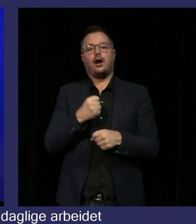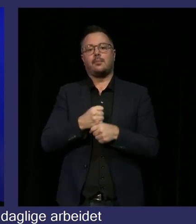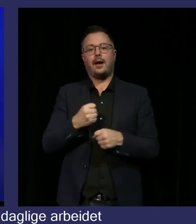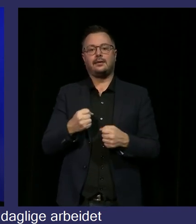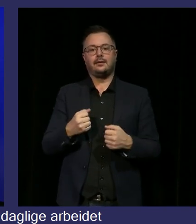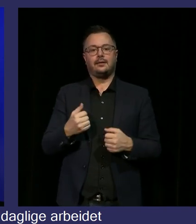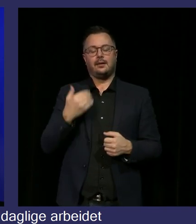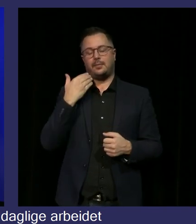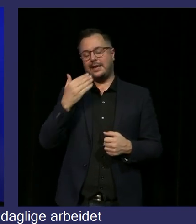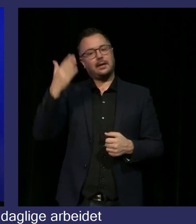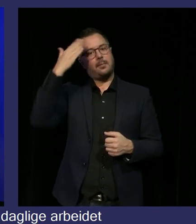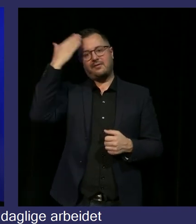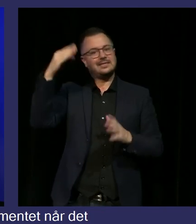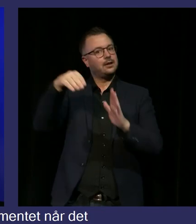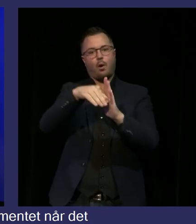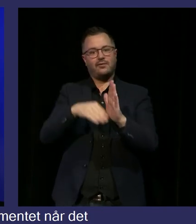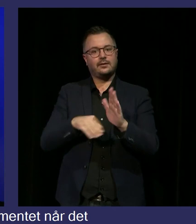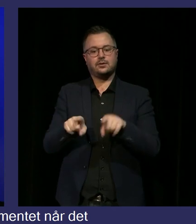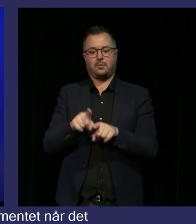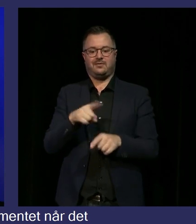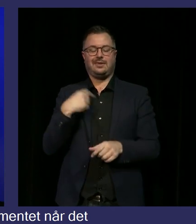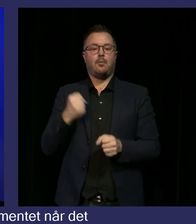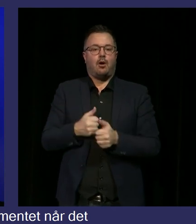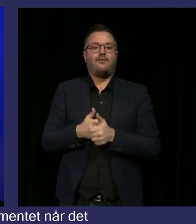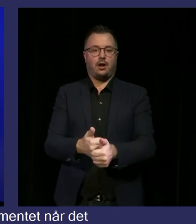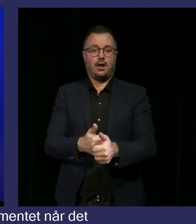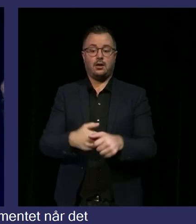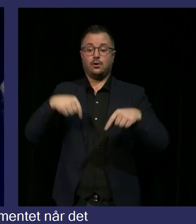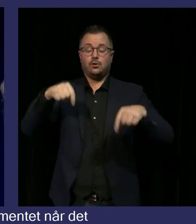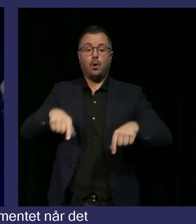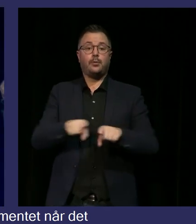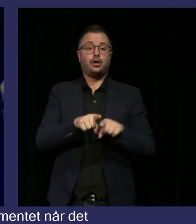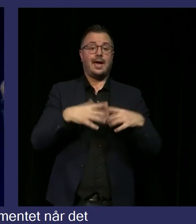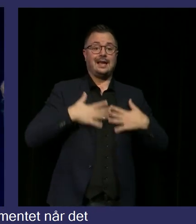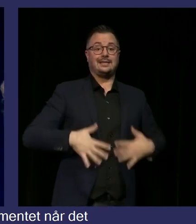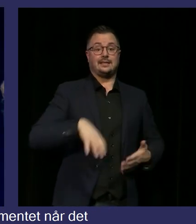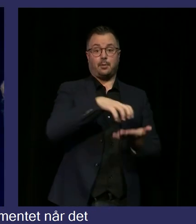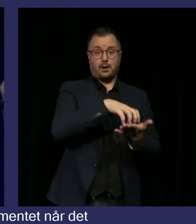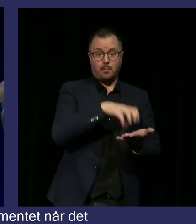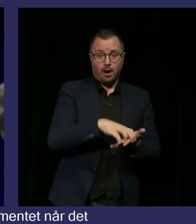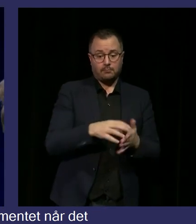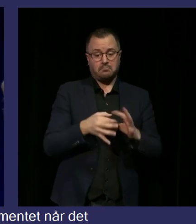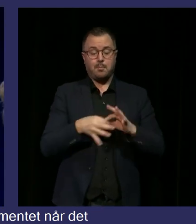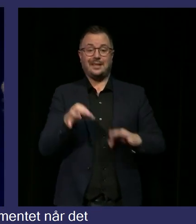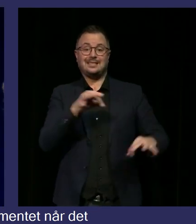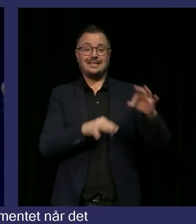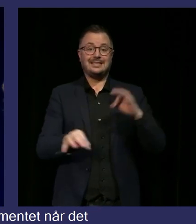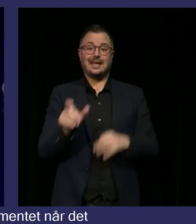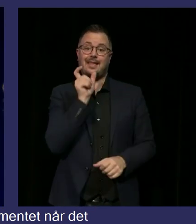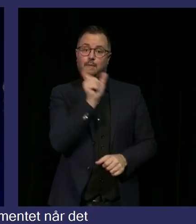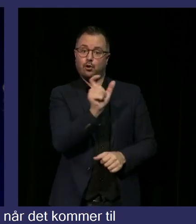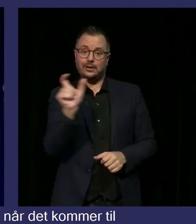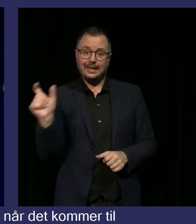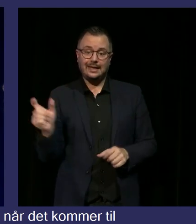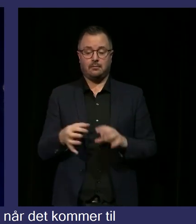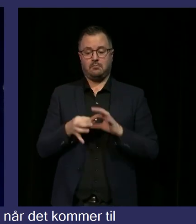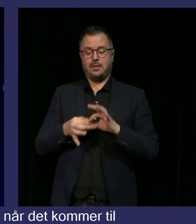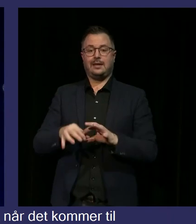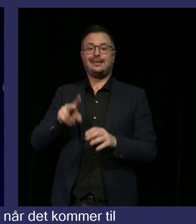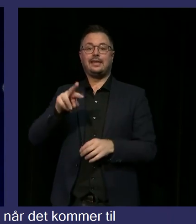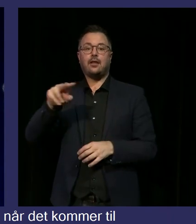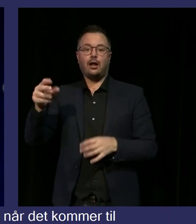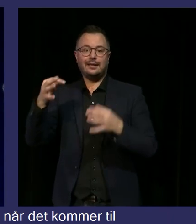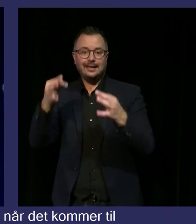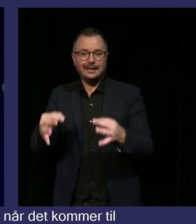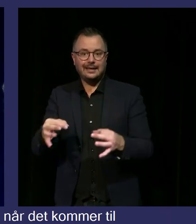helt bevisst over den loven som de må følge. Så nå betyr det at både helsedepartementet, når det kommer til medisinsk terminologi, når det kommer til digitale ting